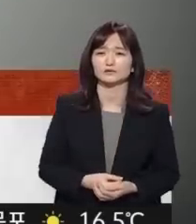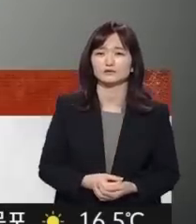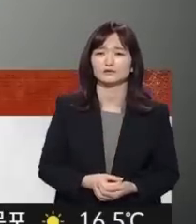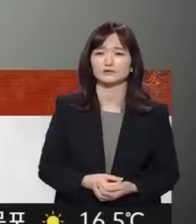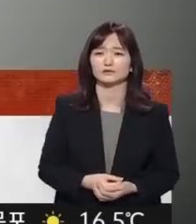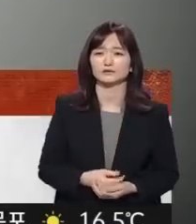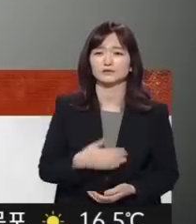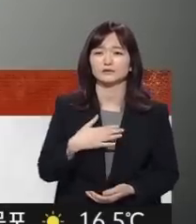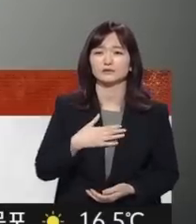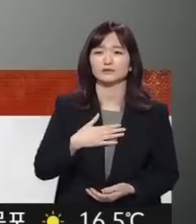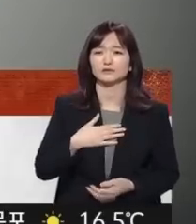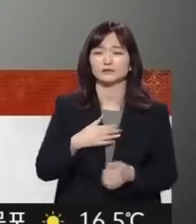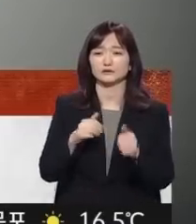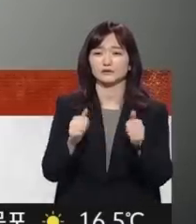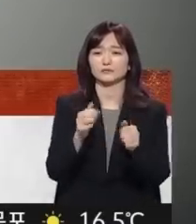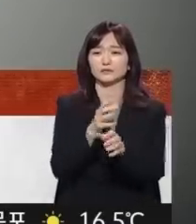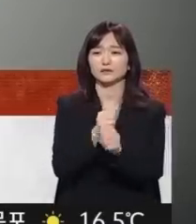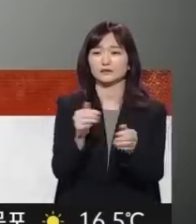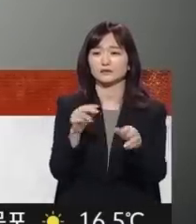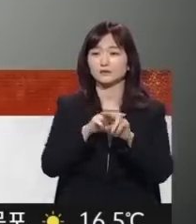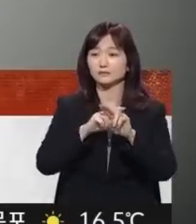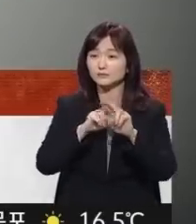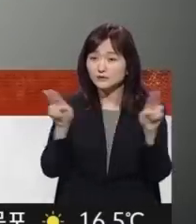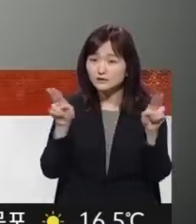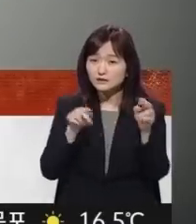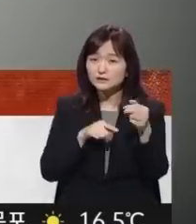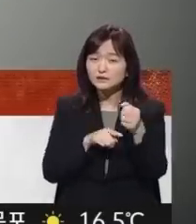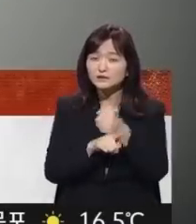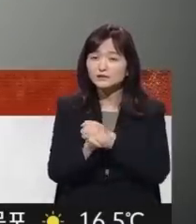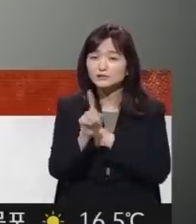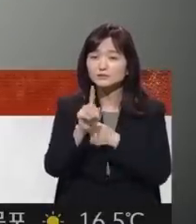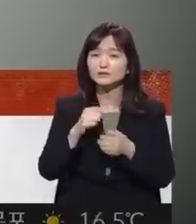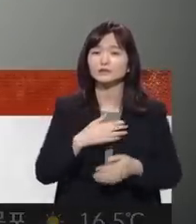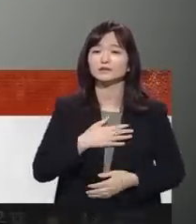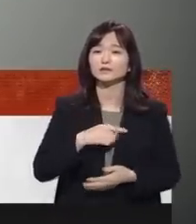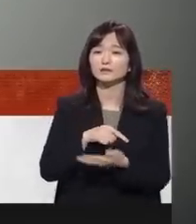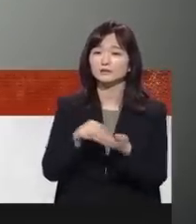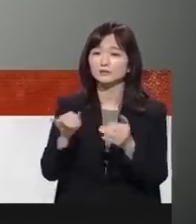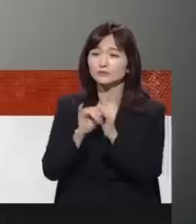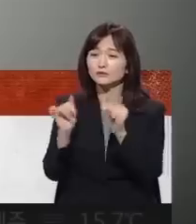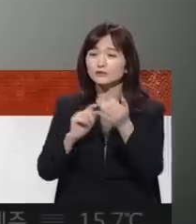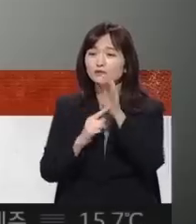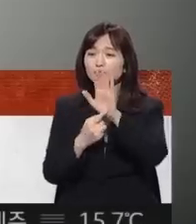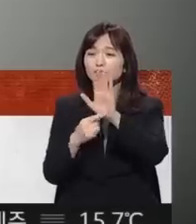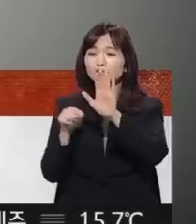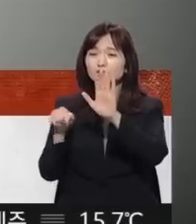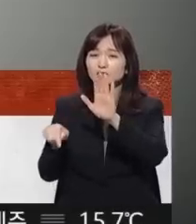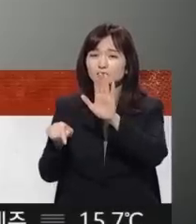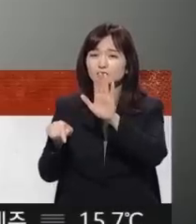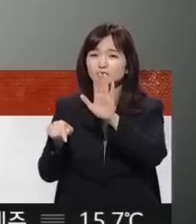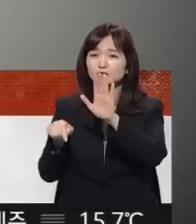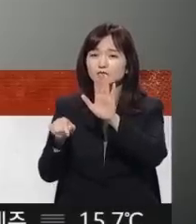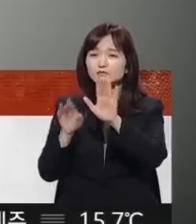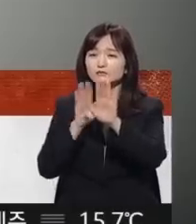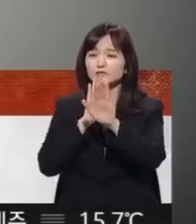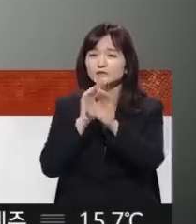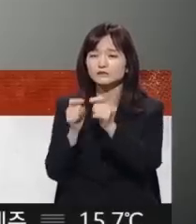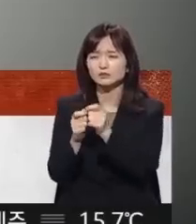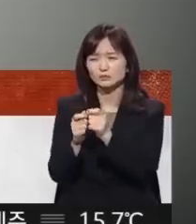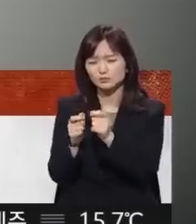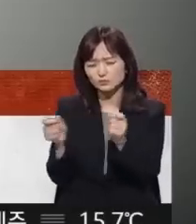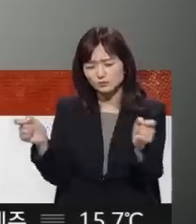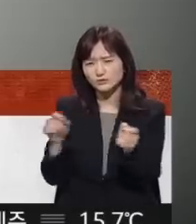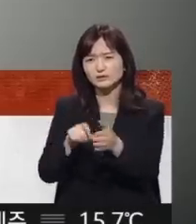제가 왜 공소시효가 폐지가 되어야 된다고 생각을 하냐면은 내가 피해자다라고 밝히는 거는 정말 오랜